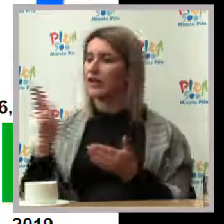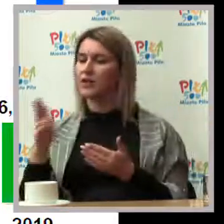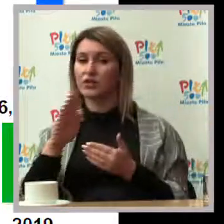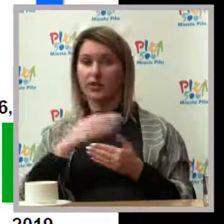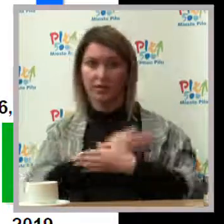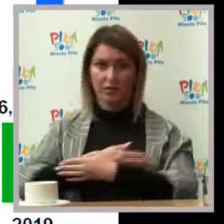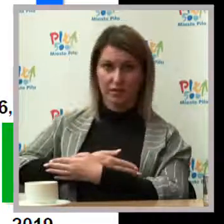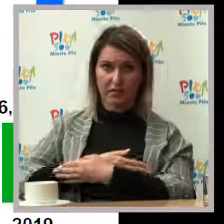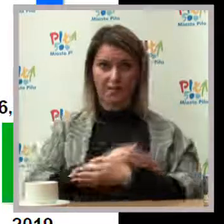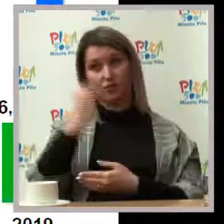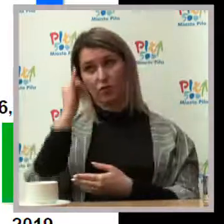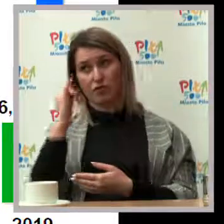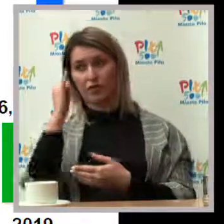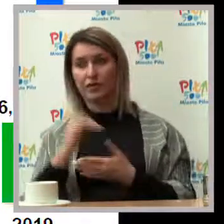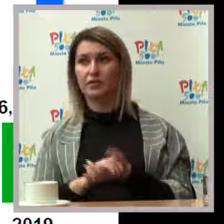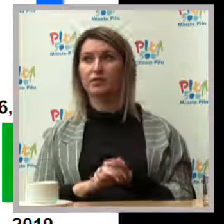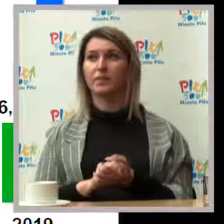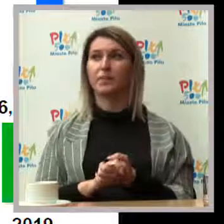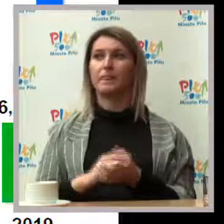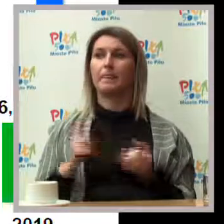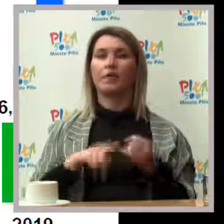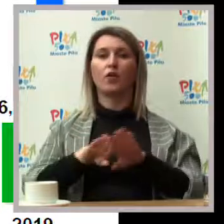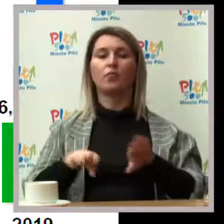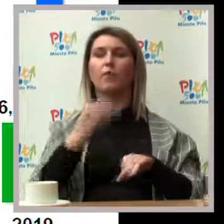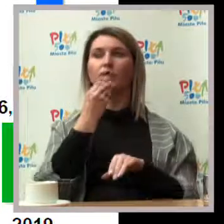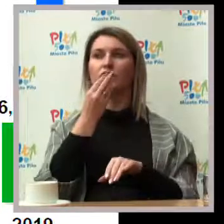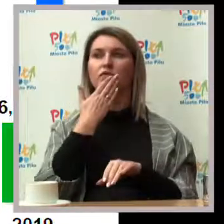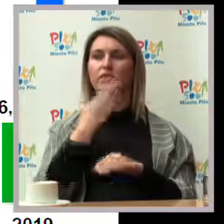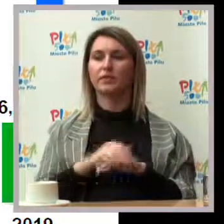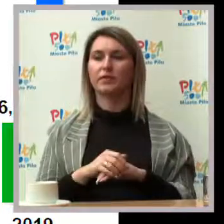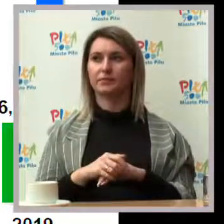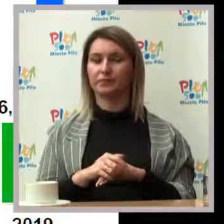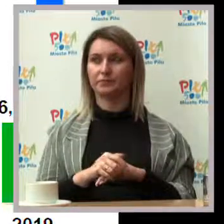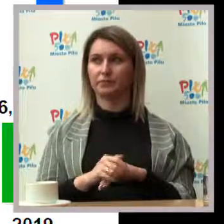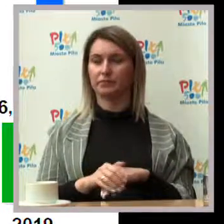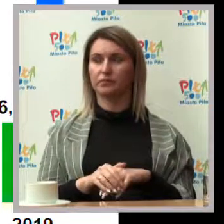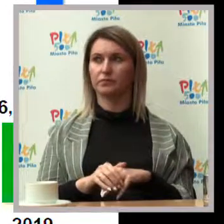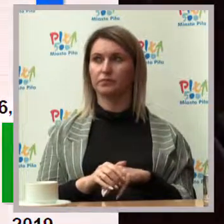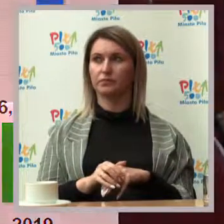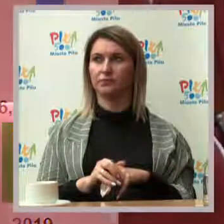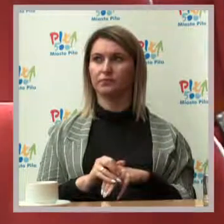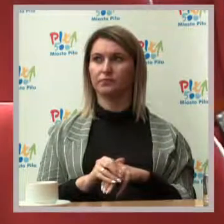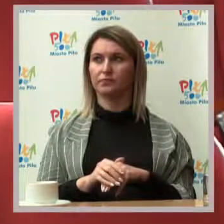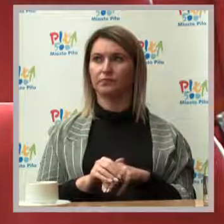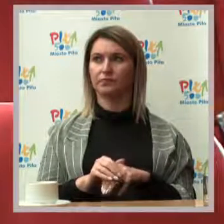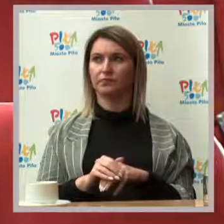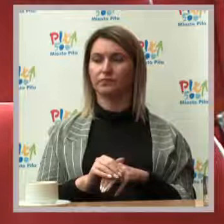i powyżej 5 godzin i wydatki oczywiście w ramach naszych działalności naszych przedszkoli publicznych.